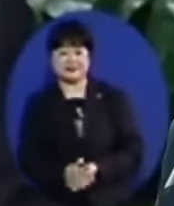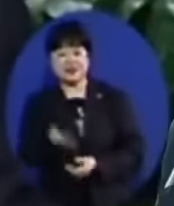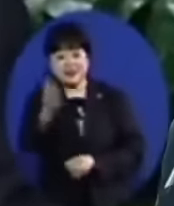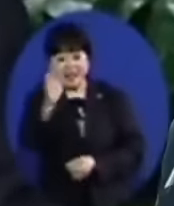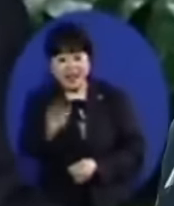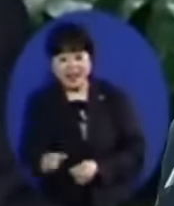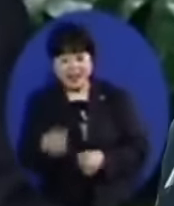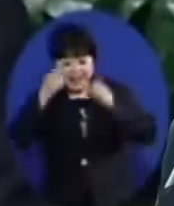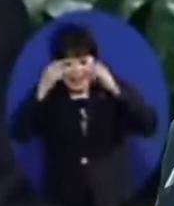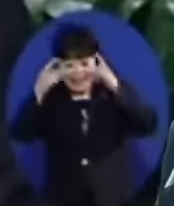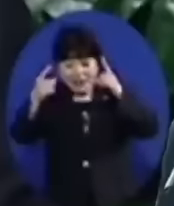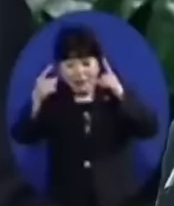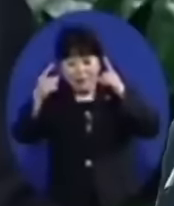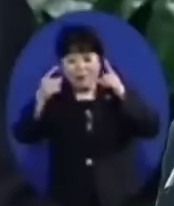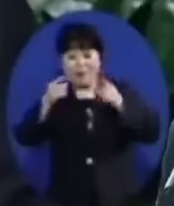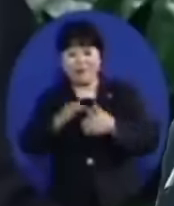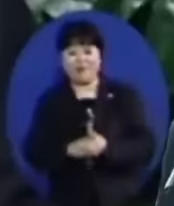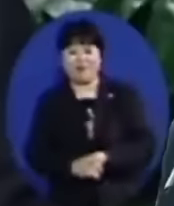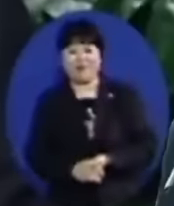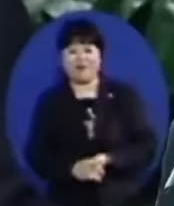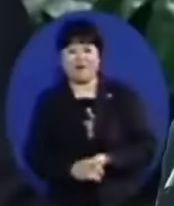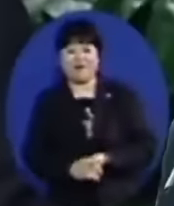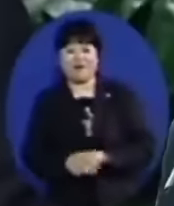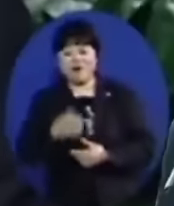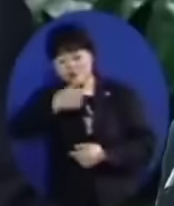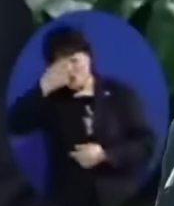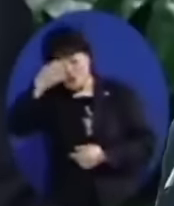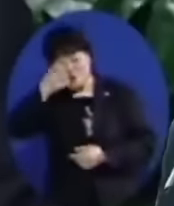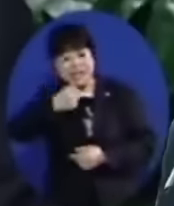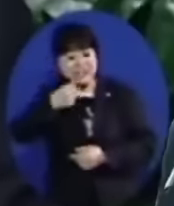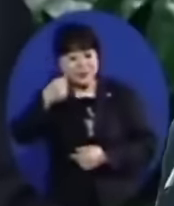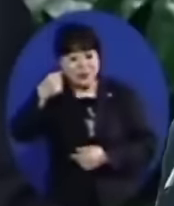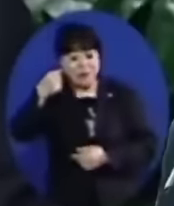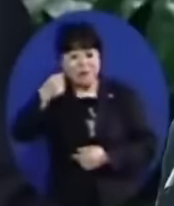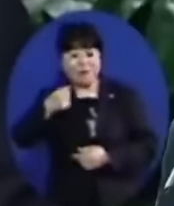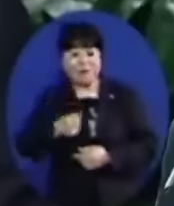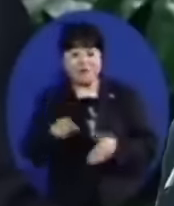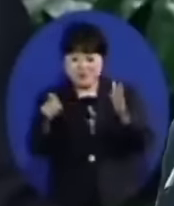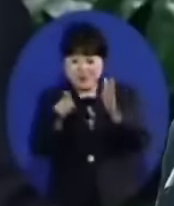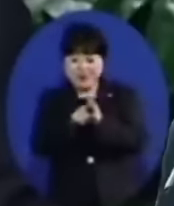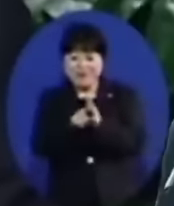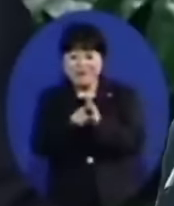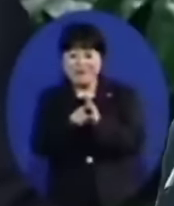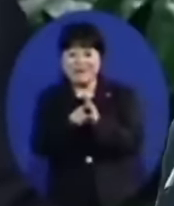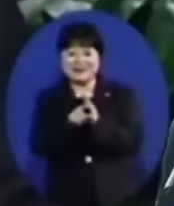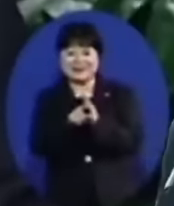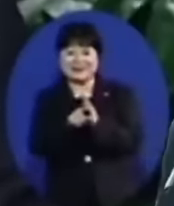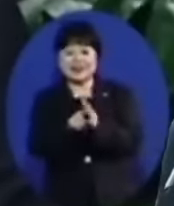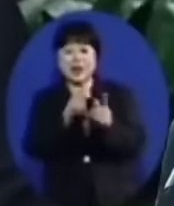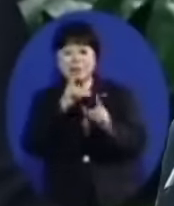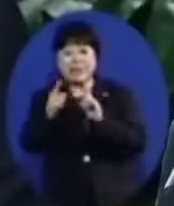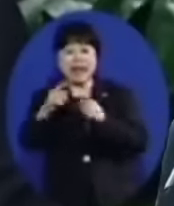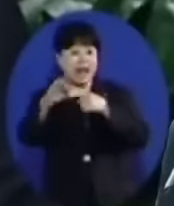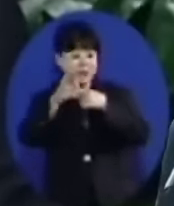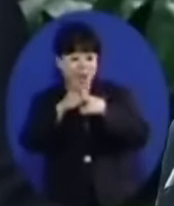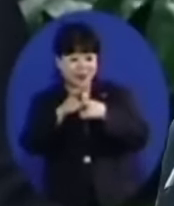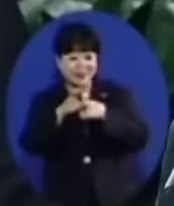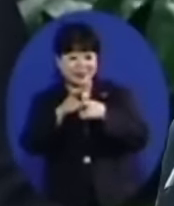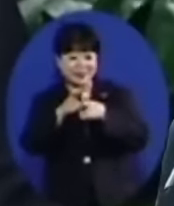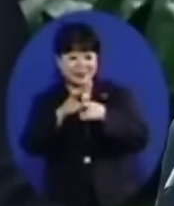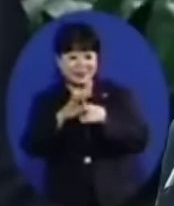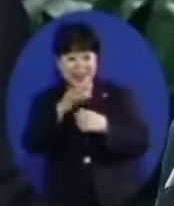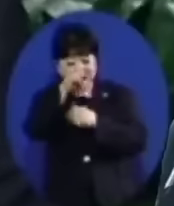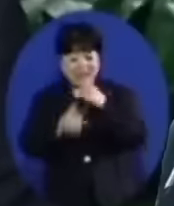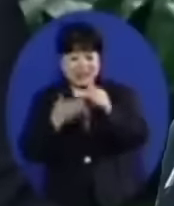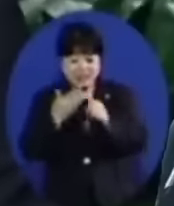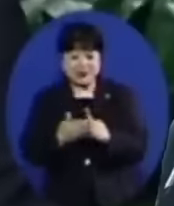그러나 깨닫고 그것을 꿈꾸고 믿고 말하면